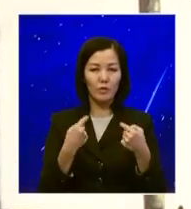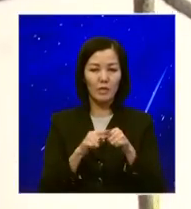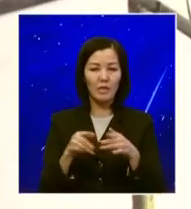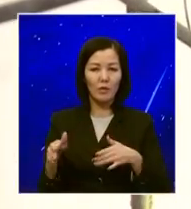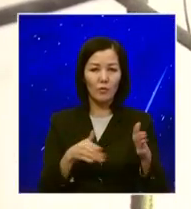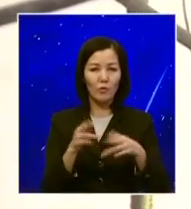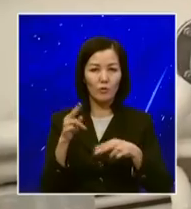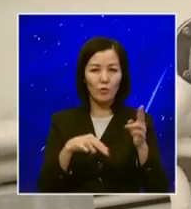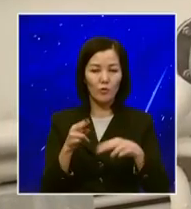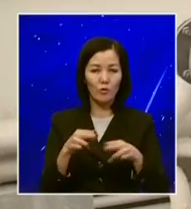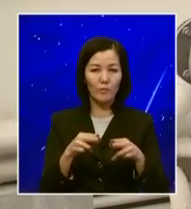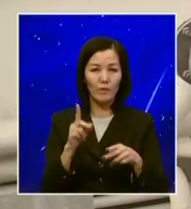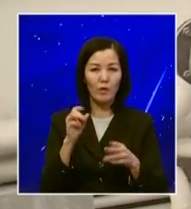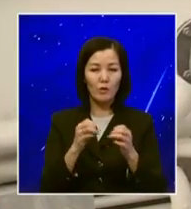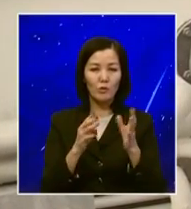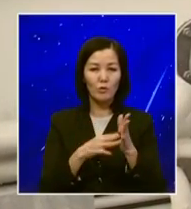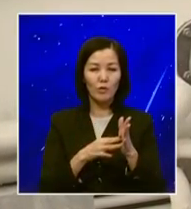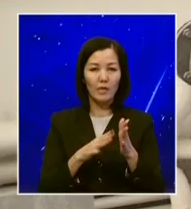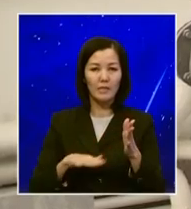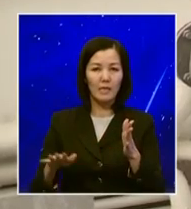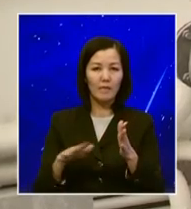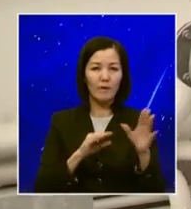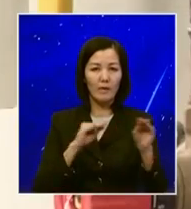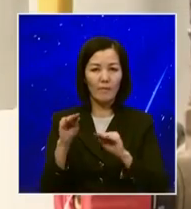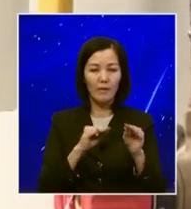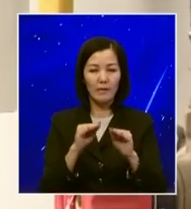көліктік инфрақұрылымдар мен 119-і елді мекендерді